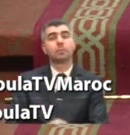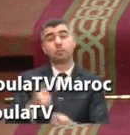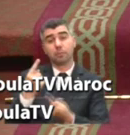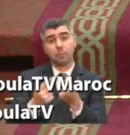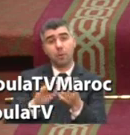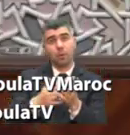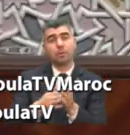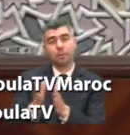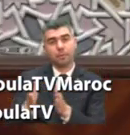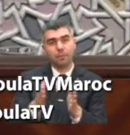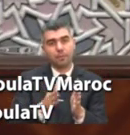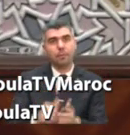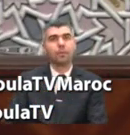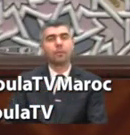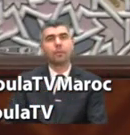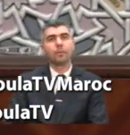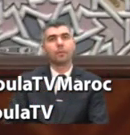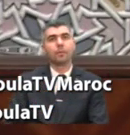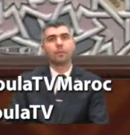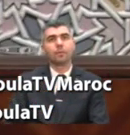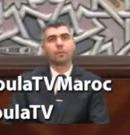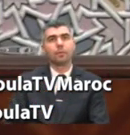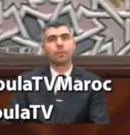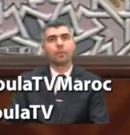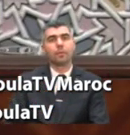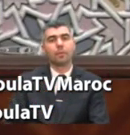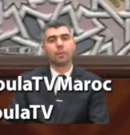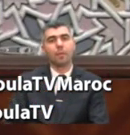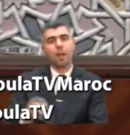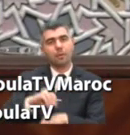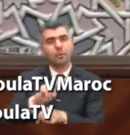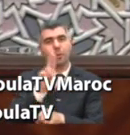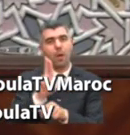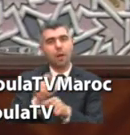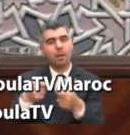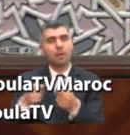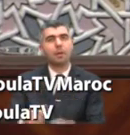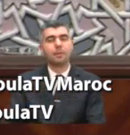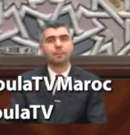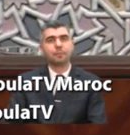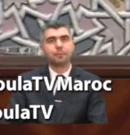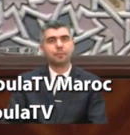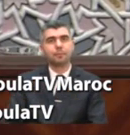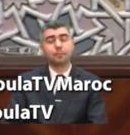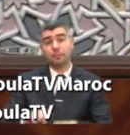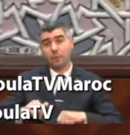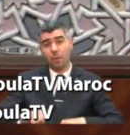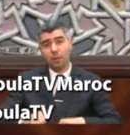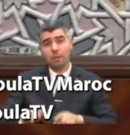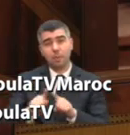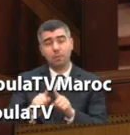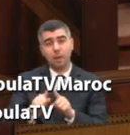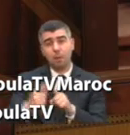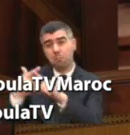سيد الوزير. شكرا سيد. على أسف انتهى الوقت. تعقيب الفريق، تفضل سيد نائب. سيد الوزير ذاك المبلغ اللي